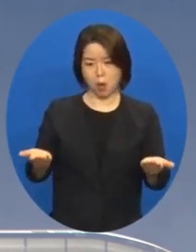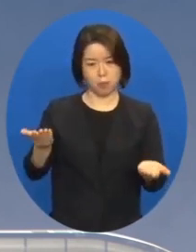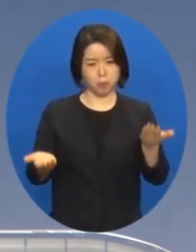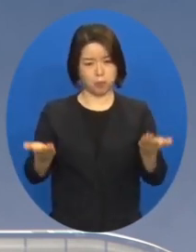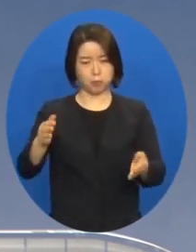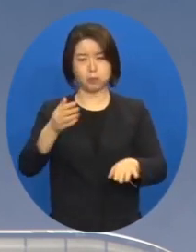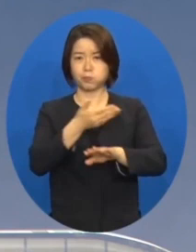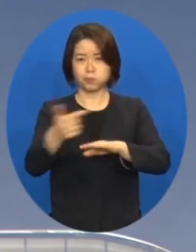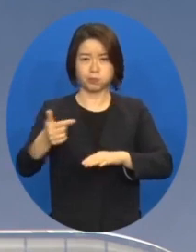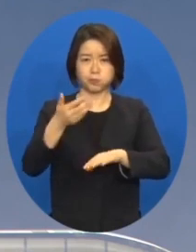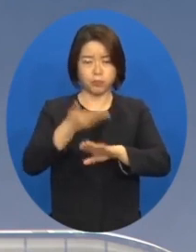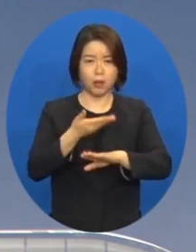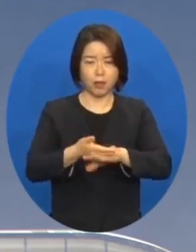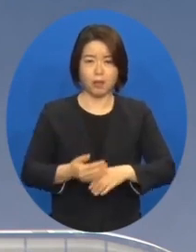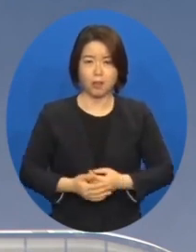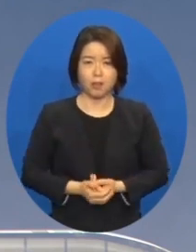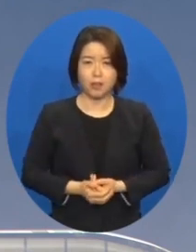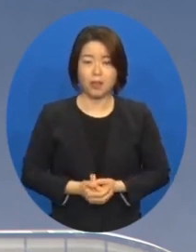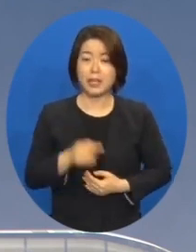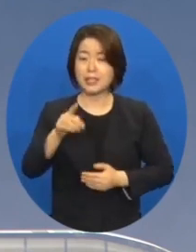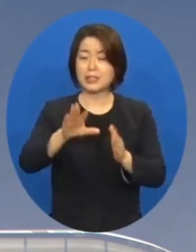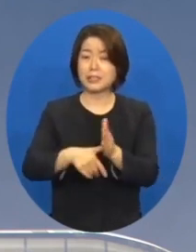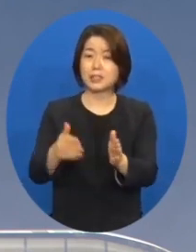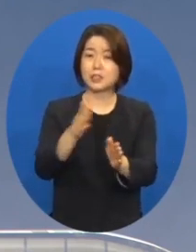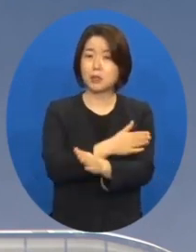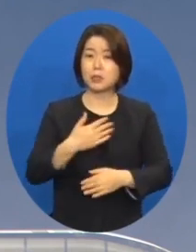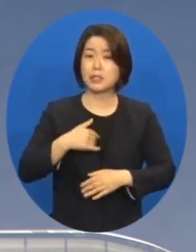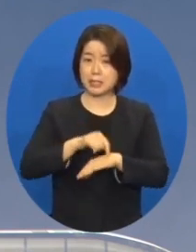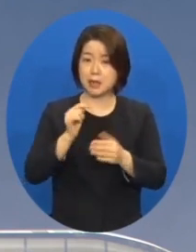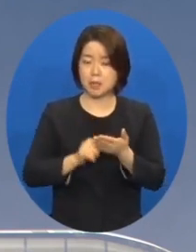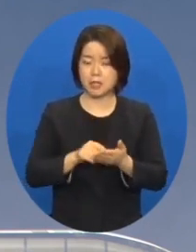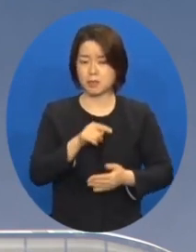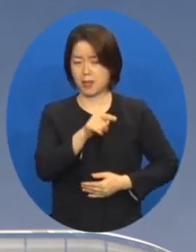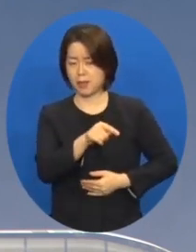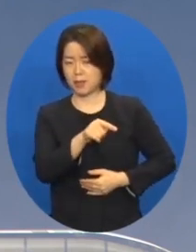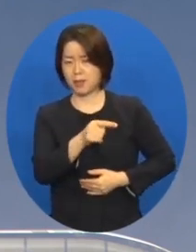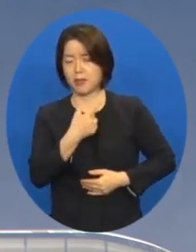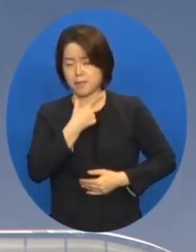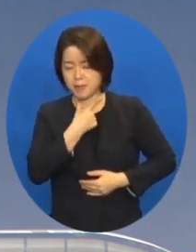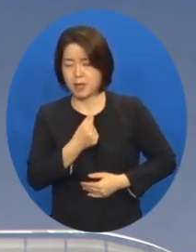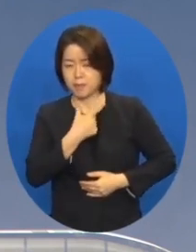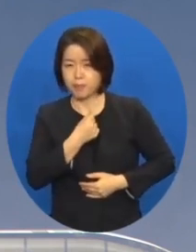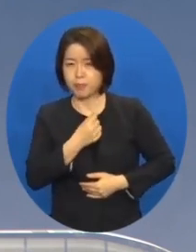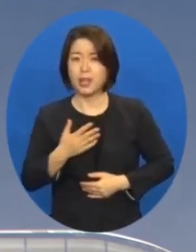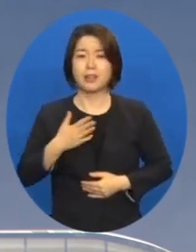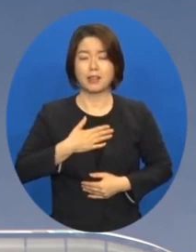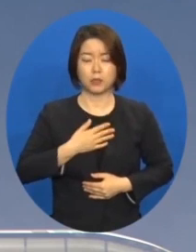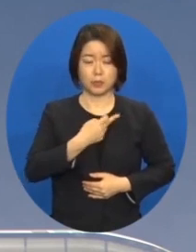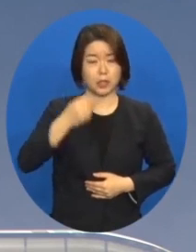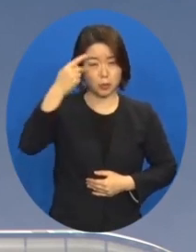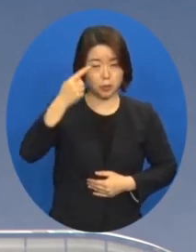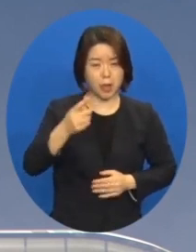거지? 그때부터 제 마음속에는 이것이 열망이 되었습니다. 나도 사도 바울이